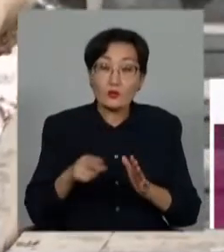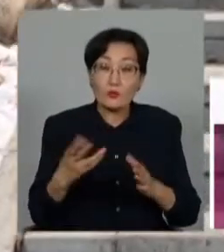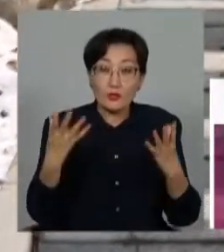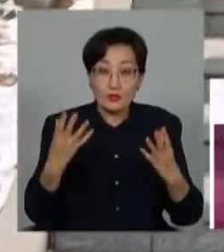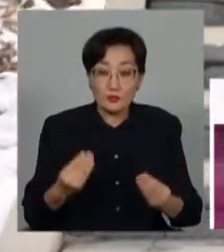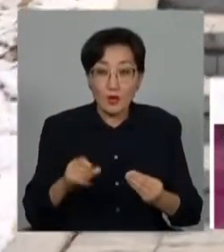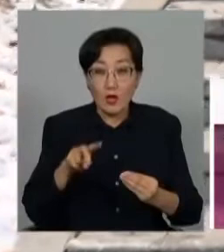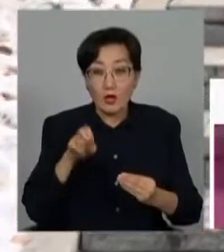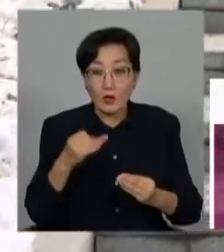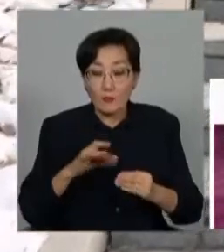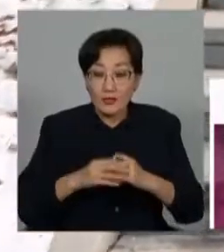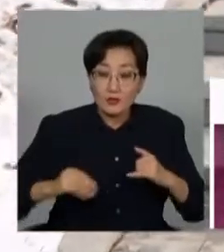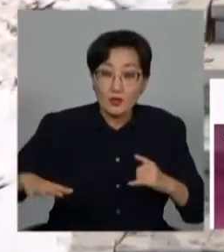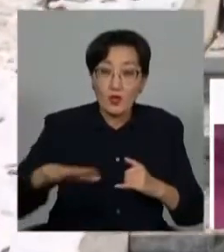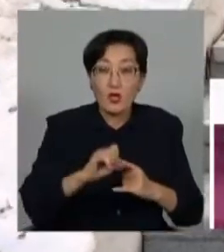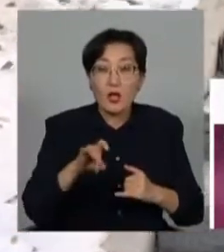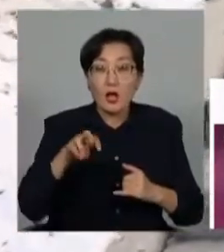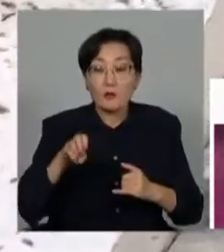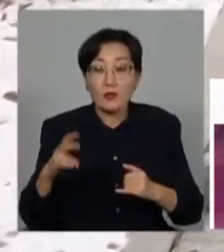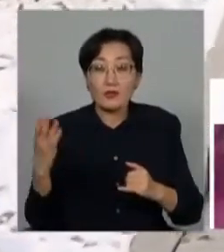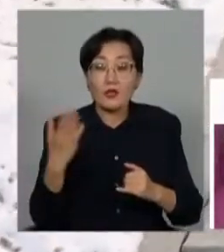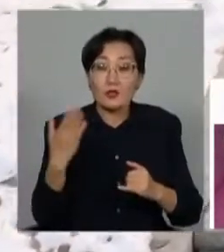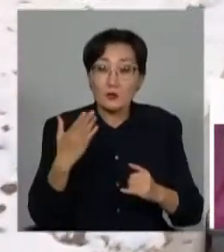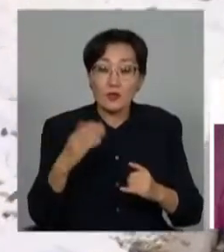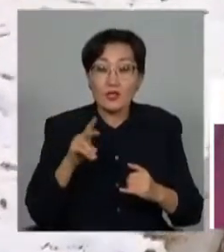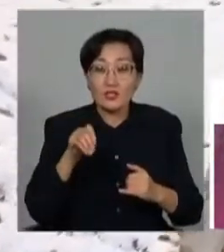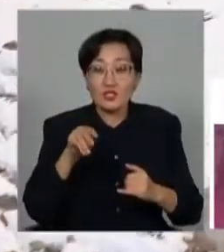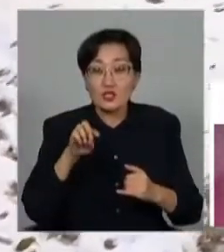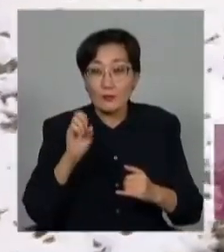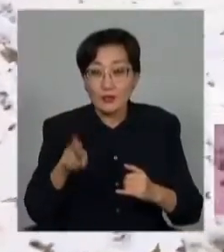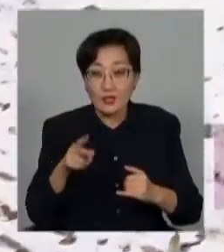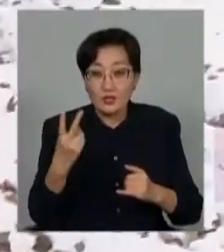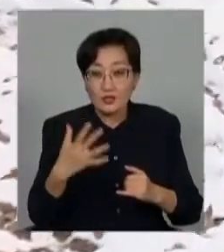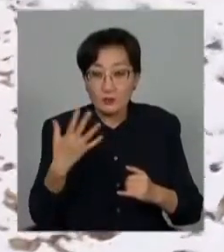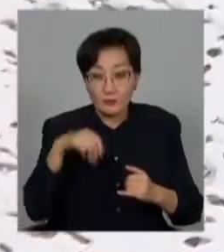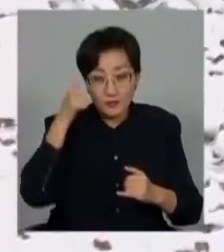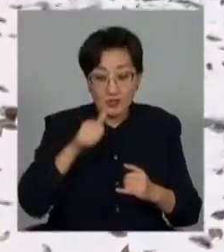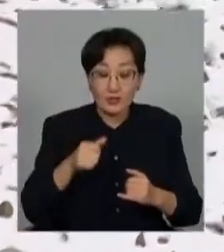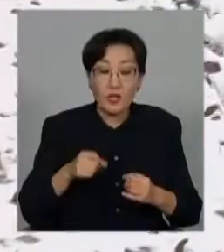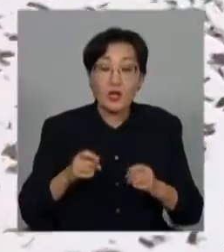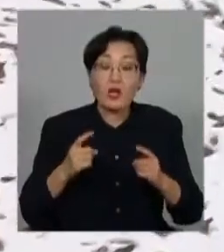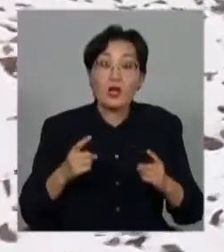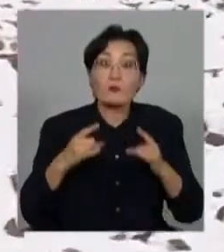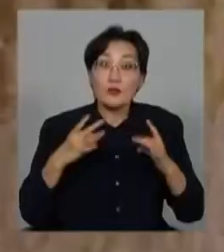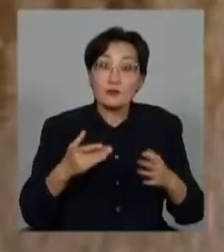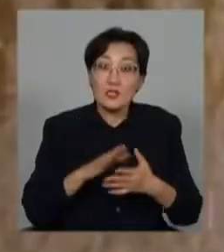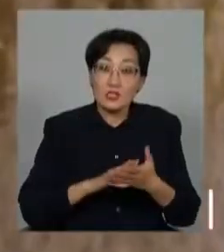желтоқсанда Абай алаңындағы Арман кинотеатрында Қыз Жібек көркем фильмінің 25 жылдық кешімен жалғасқан